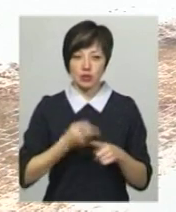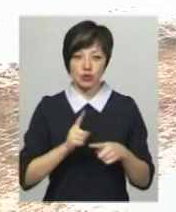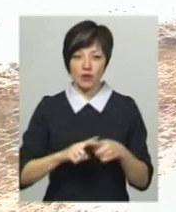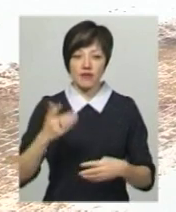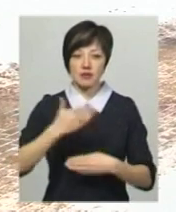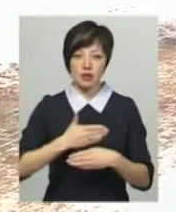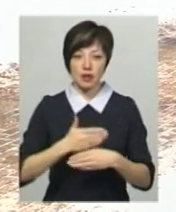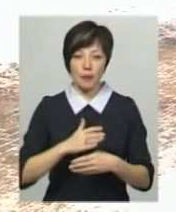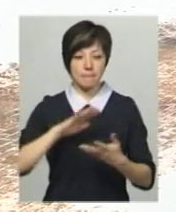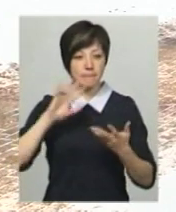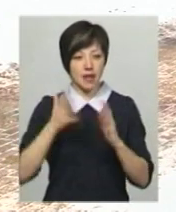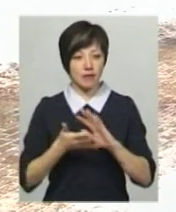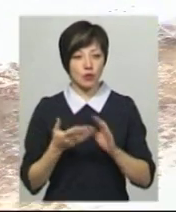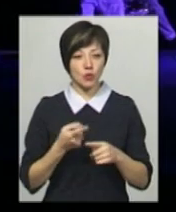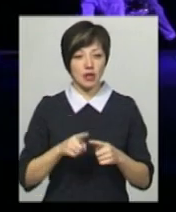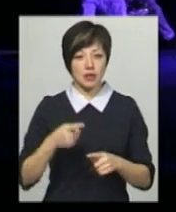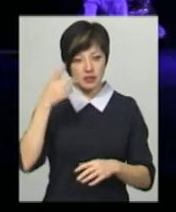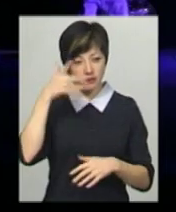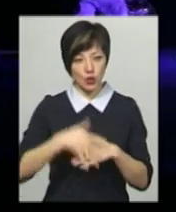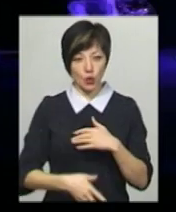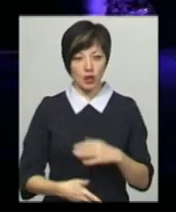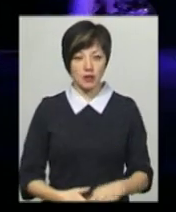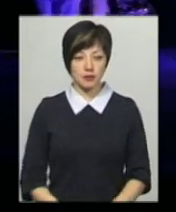вистава перевернула їхній світогляд.